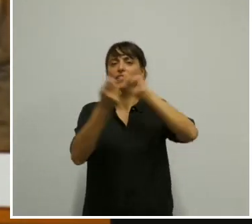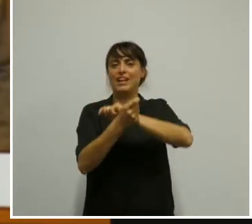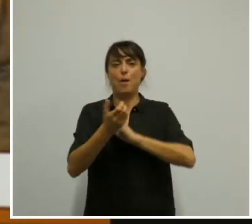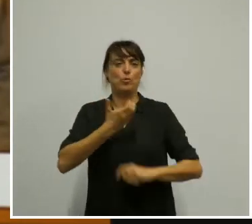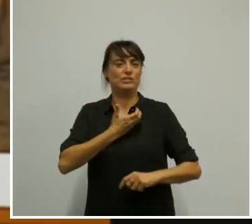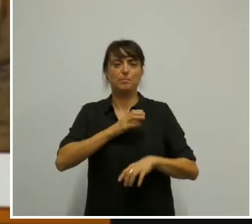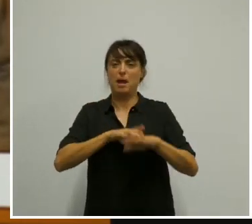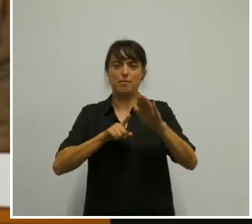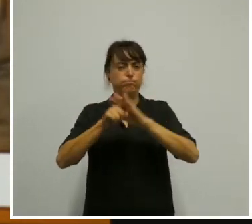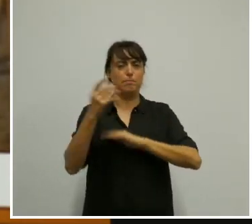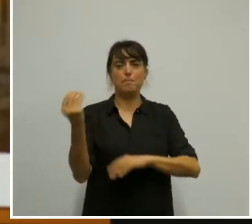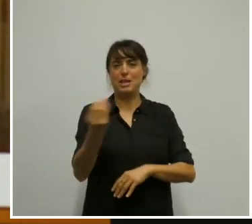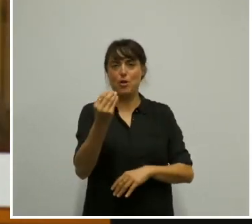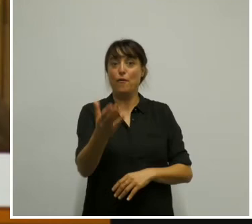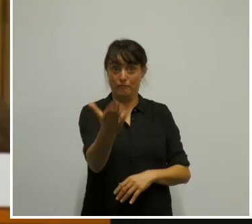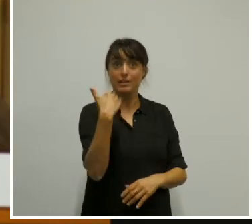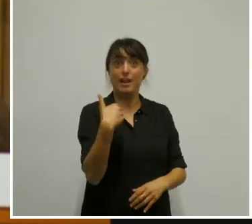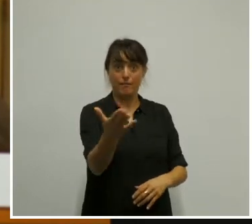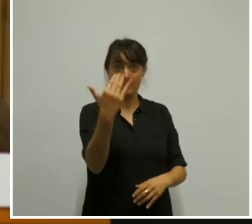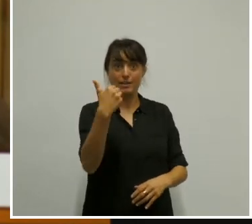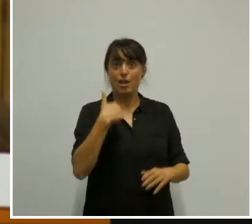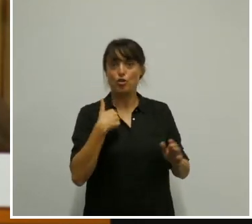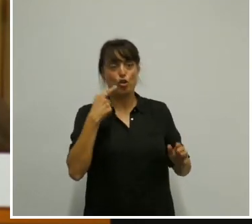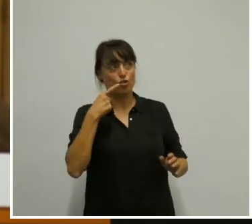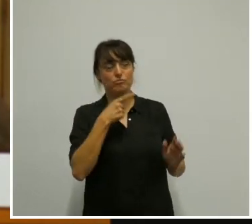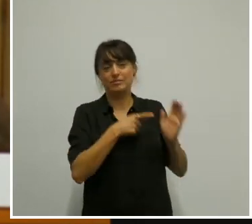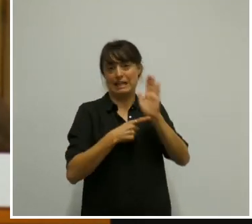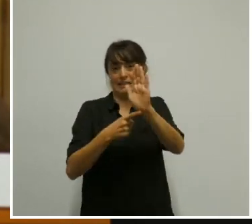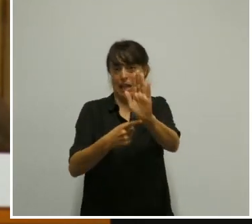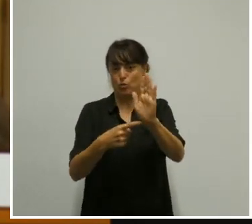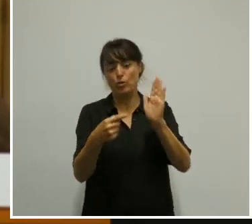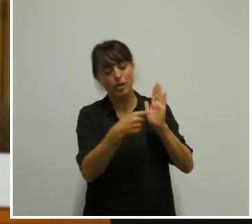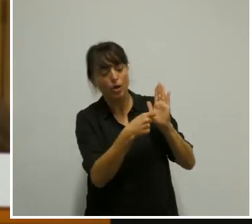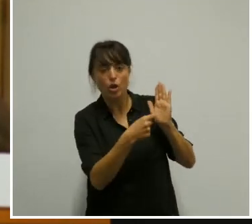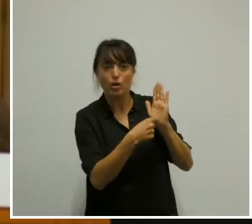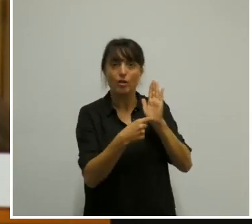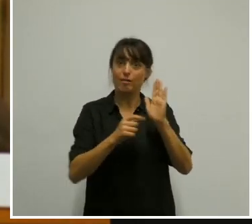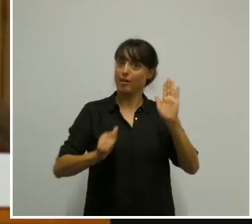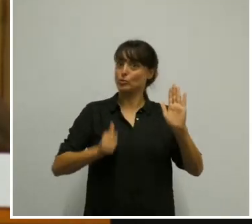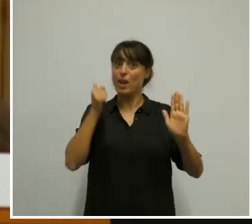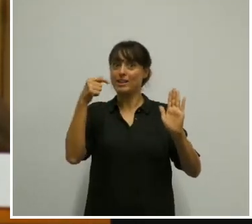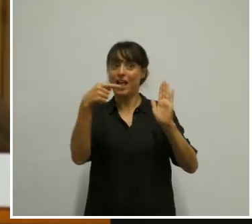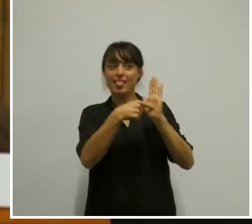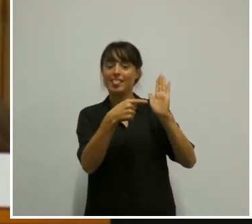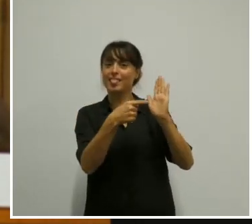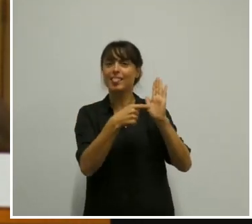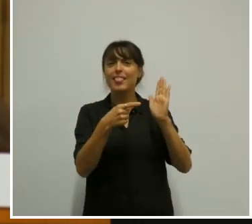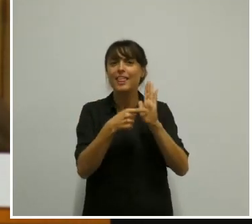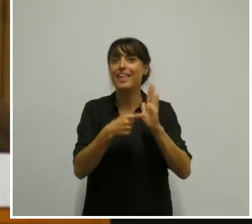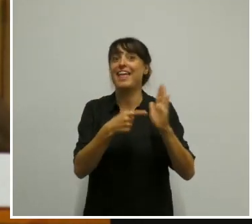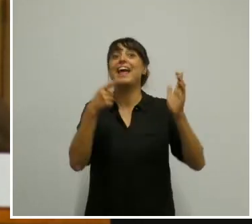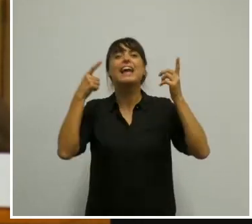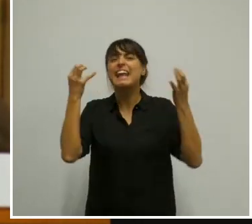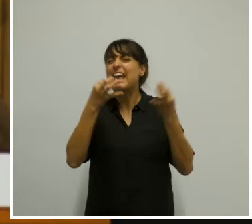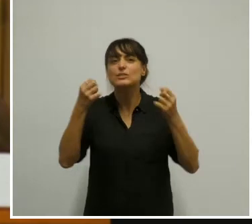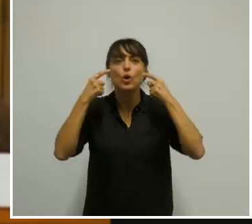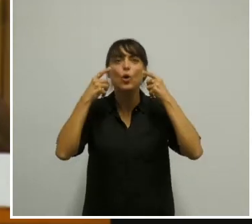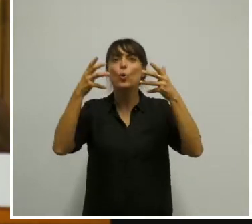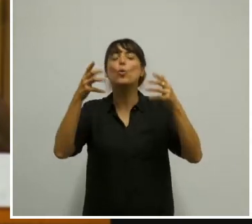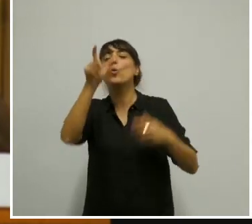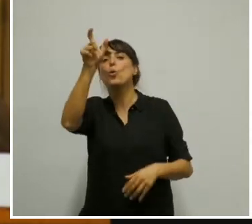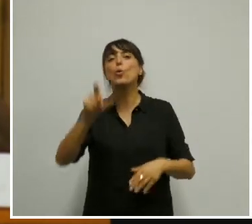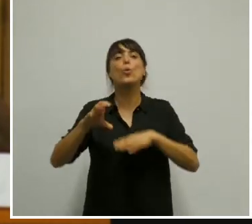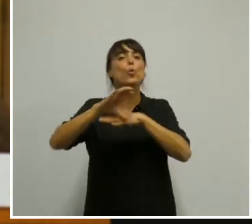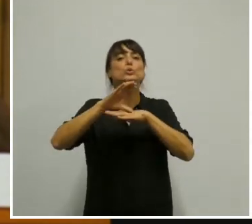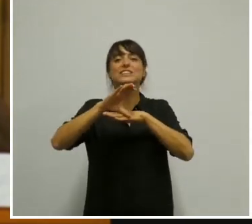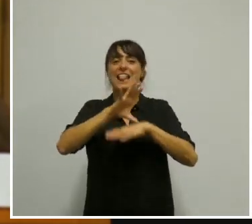Veniu amb mi, que us ensenyaré una cosa. Quina casualitat! Aquest és el conseller d'Infància i de Joventut. Es diu Alberto i és